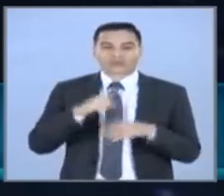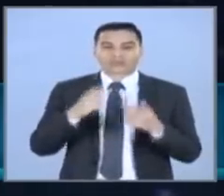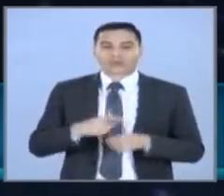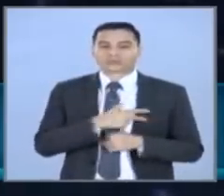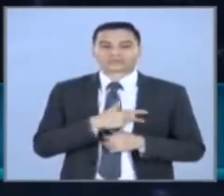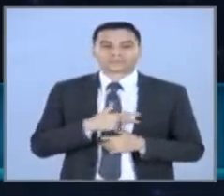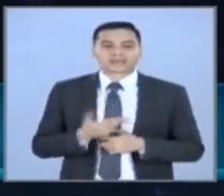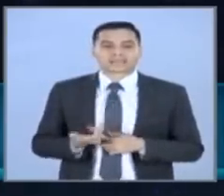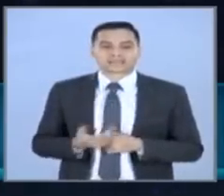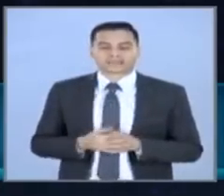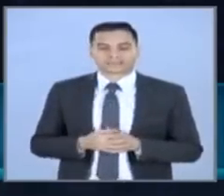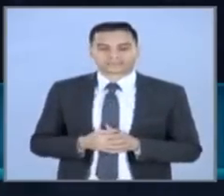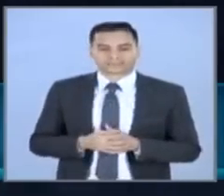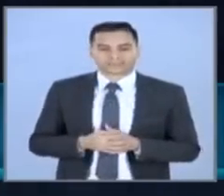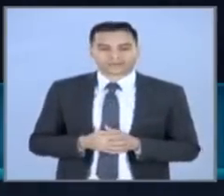فما هي؟